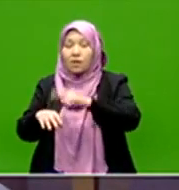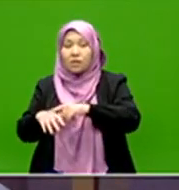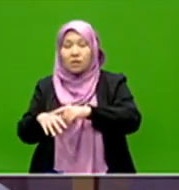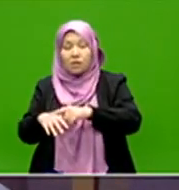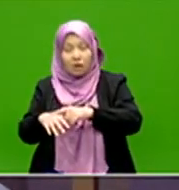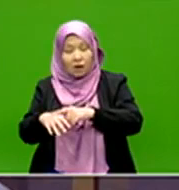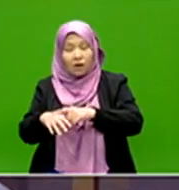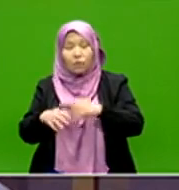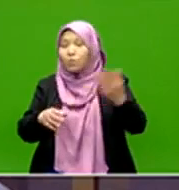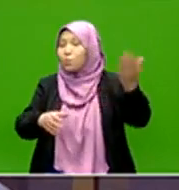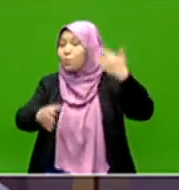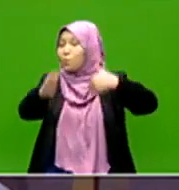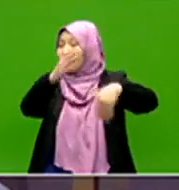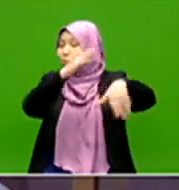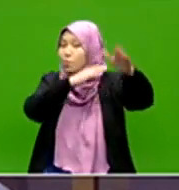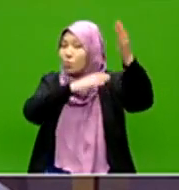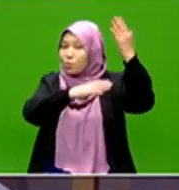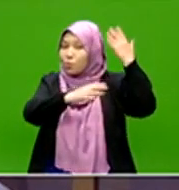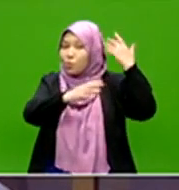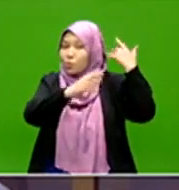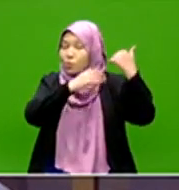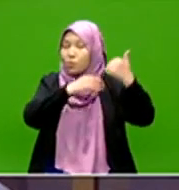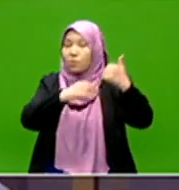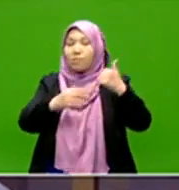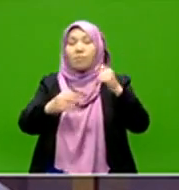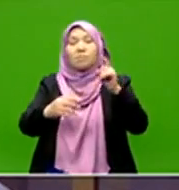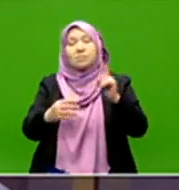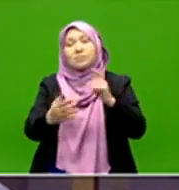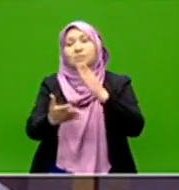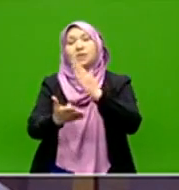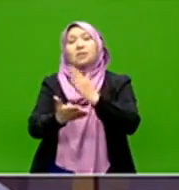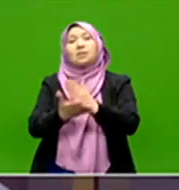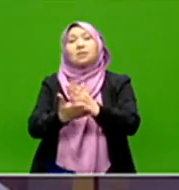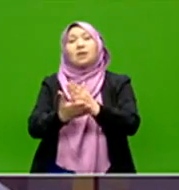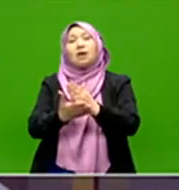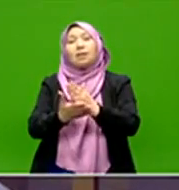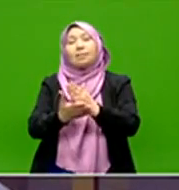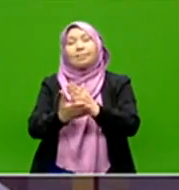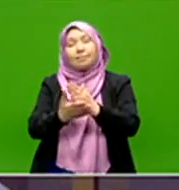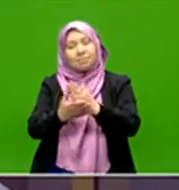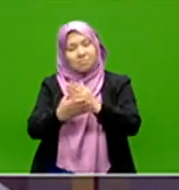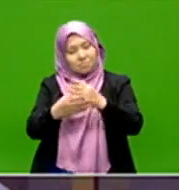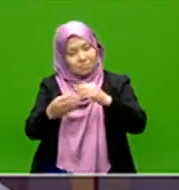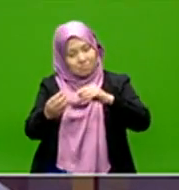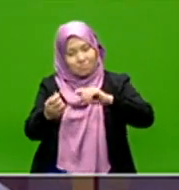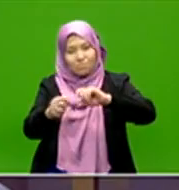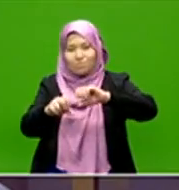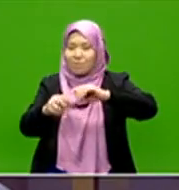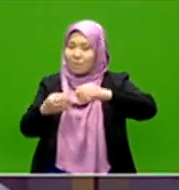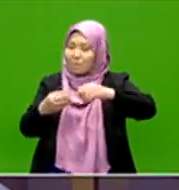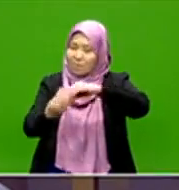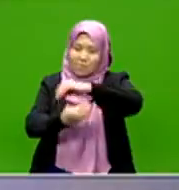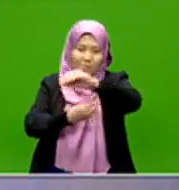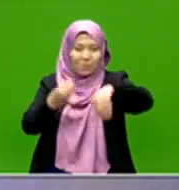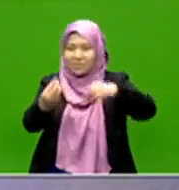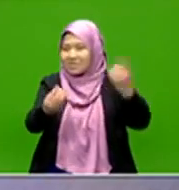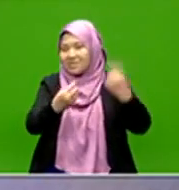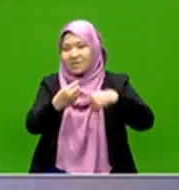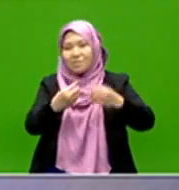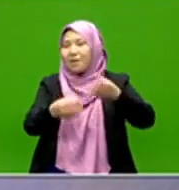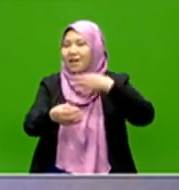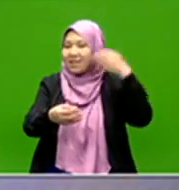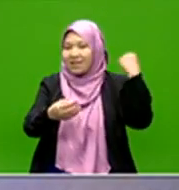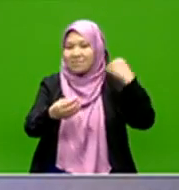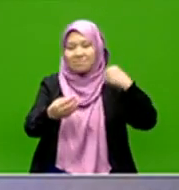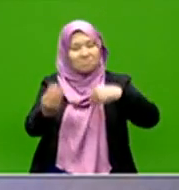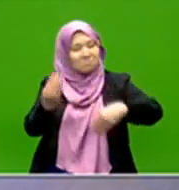kan. Dah pergi, rupanya kena tahan dekat Hudaybiyah, pum, patah balik. Allahu akbar. Ya, jadi maksudnya perjuangan di tempat, ataupun di tanah Hudaybiyah